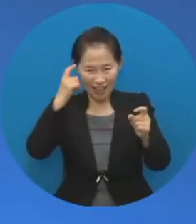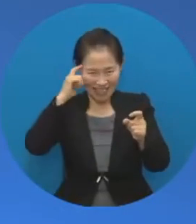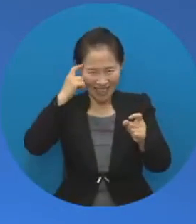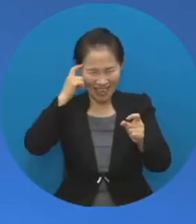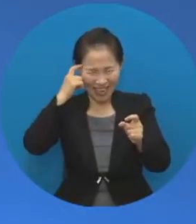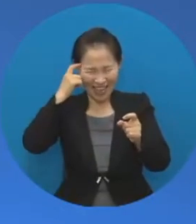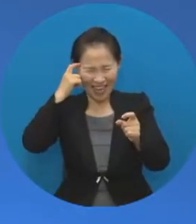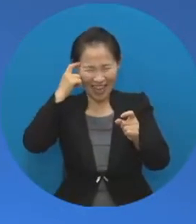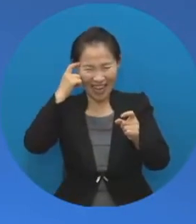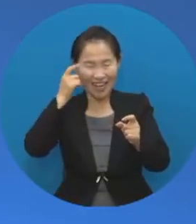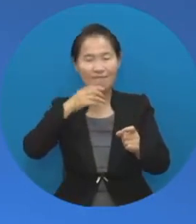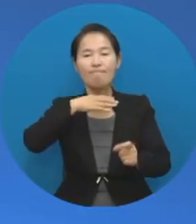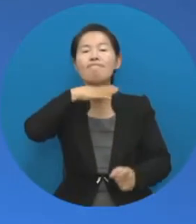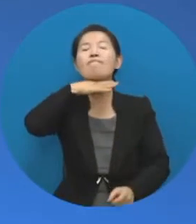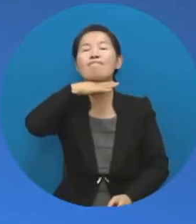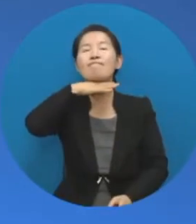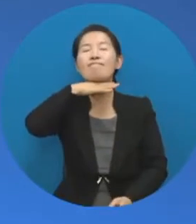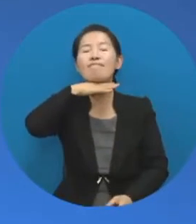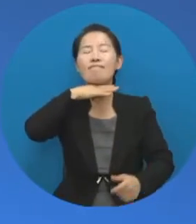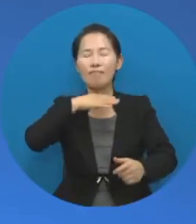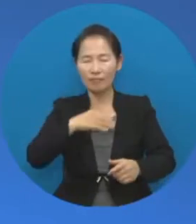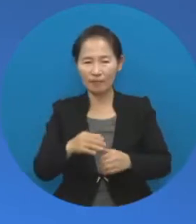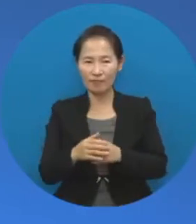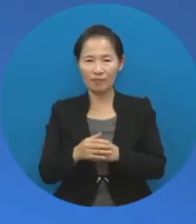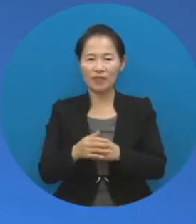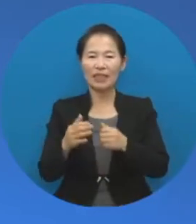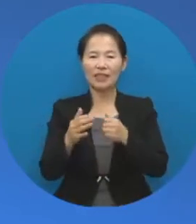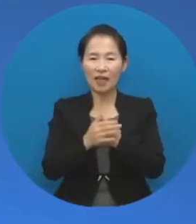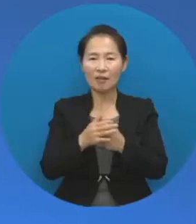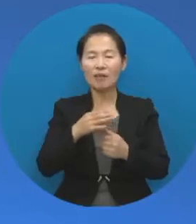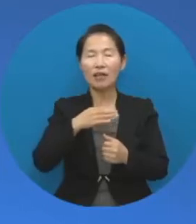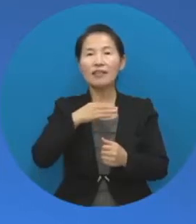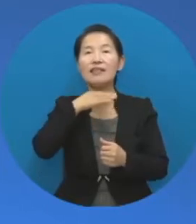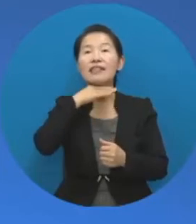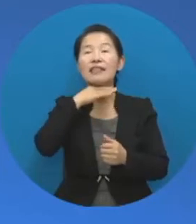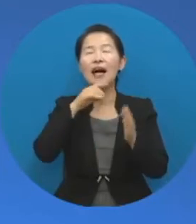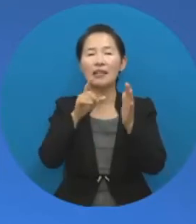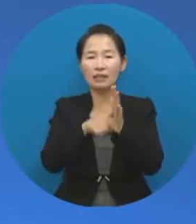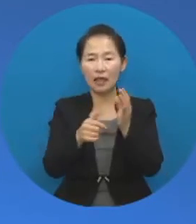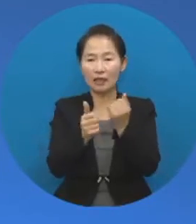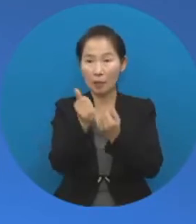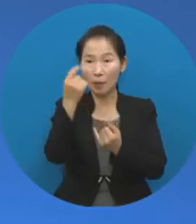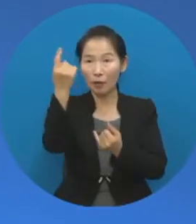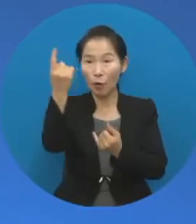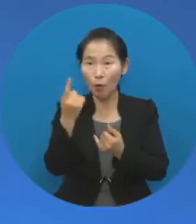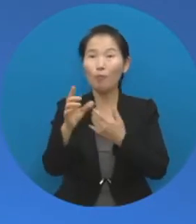분노가 목구멍까지 찼어요. 보통 이 찼을 찰나에 남편이 들어오면 어떻게 되나요?